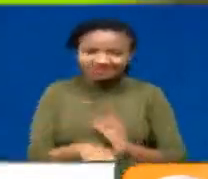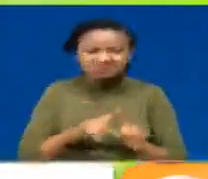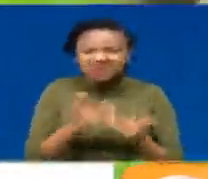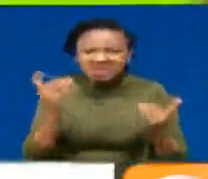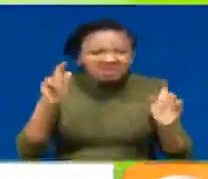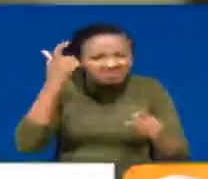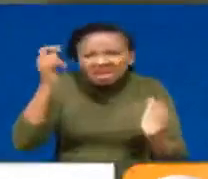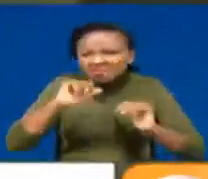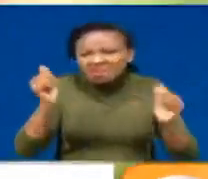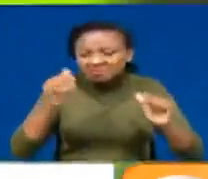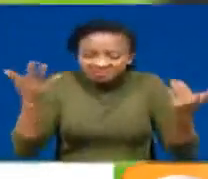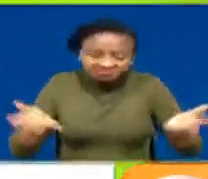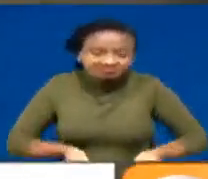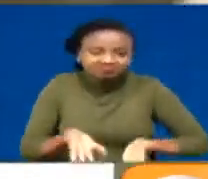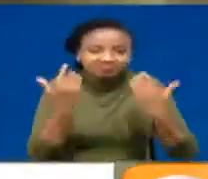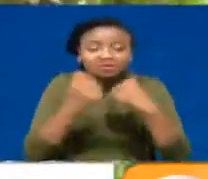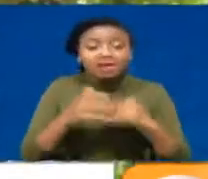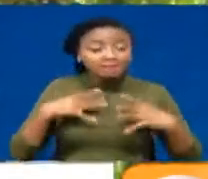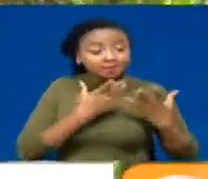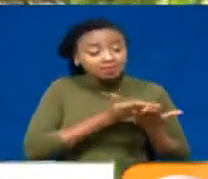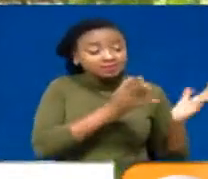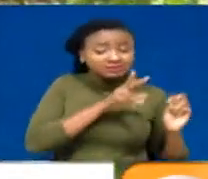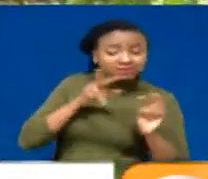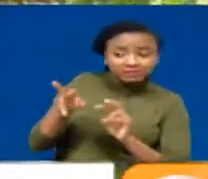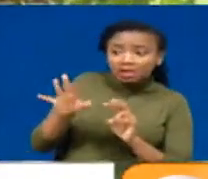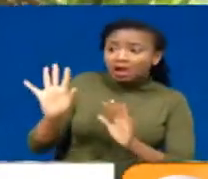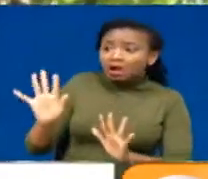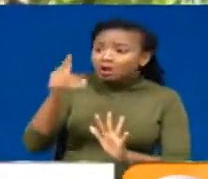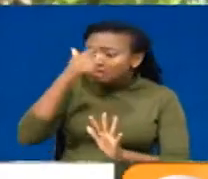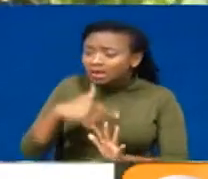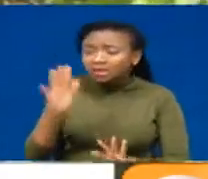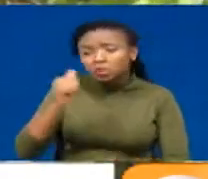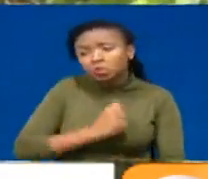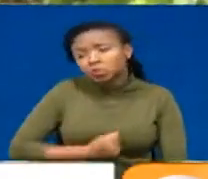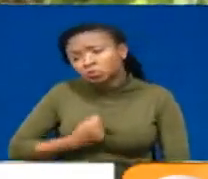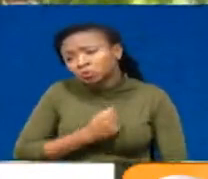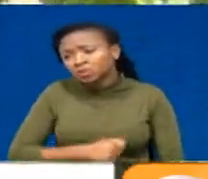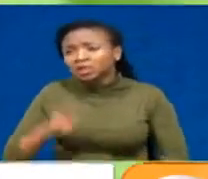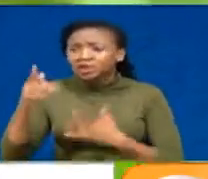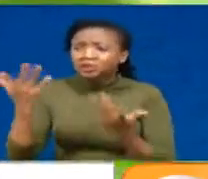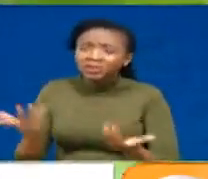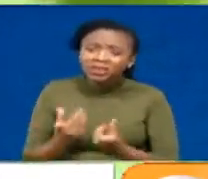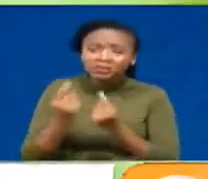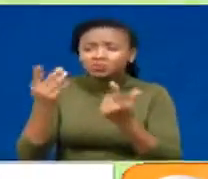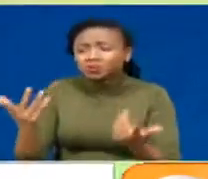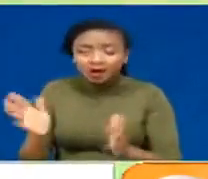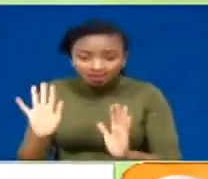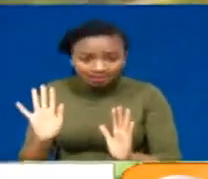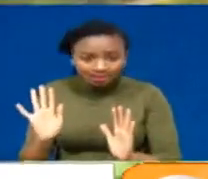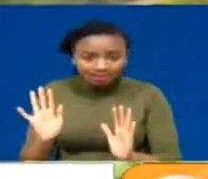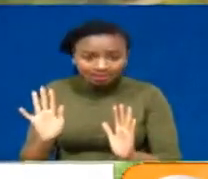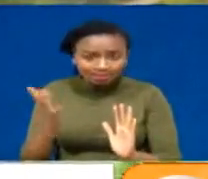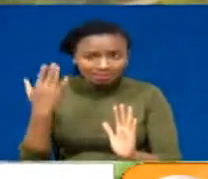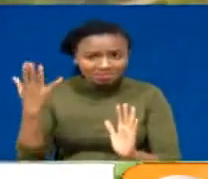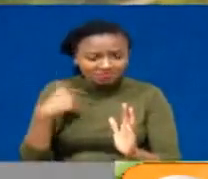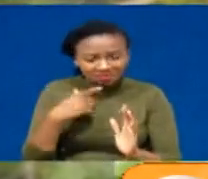wengi walifikiria ni mwisho wa maisha yake, lakini walikosea. Yeye ni mkulima shupavu. Kwa sababu mbeleni